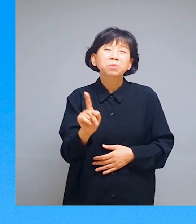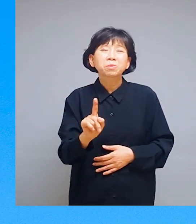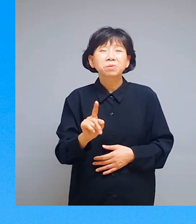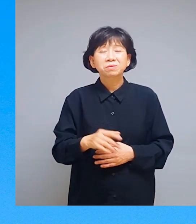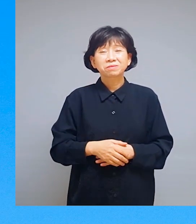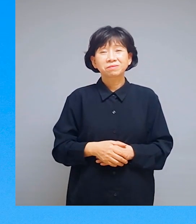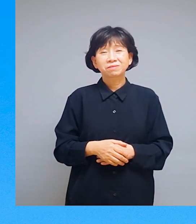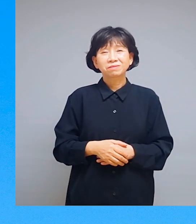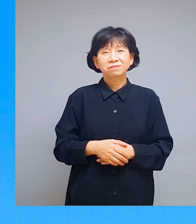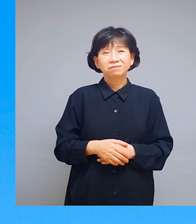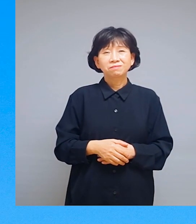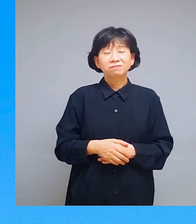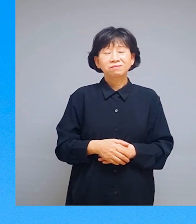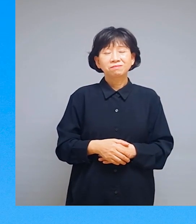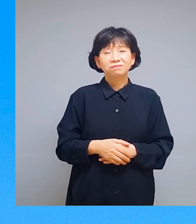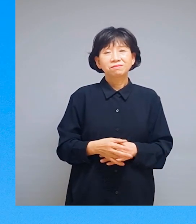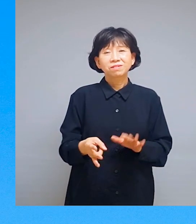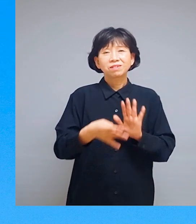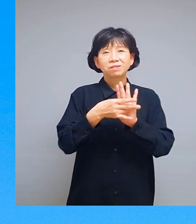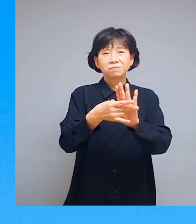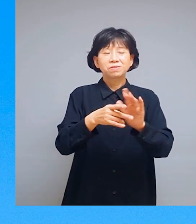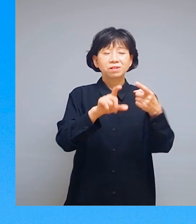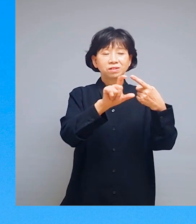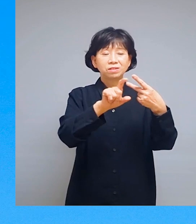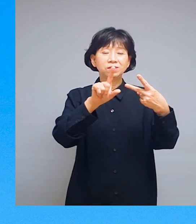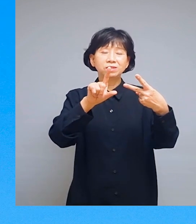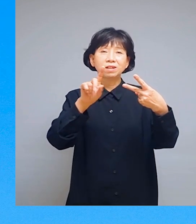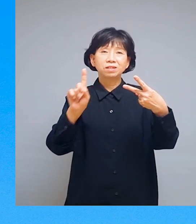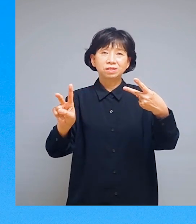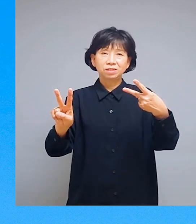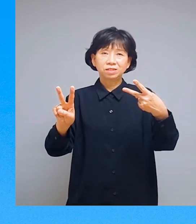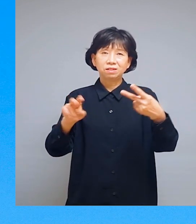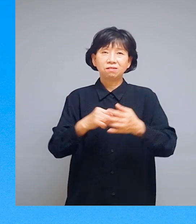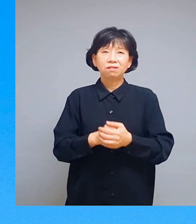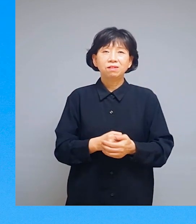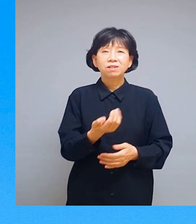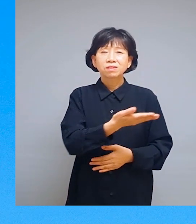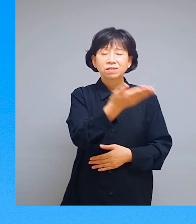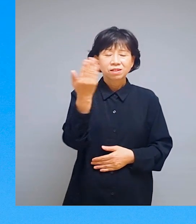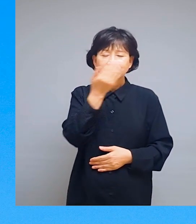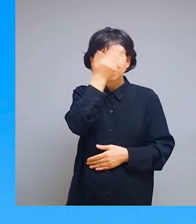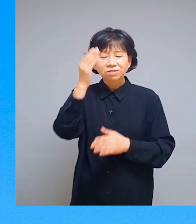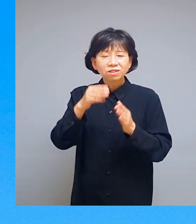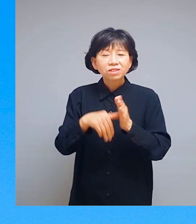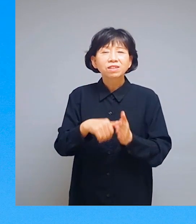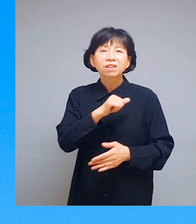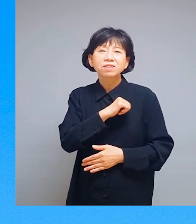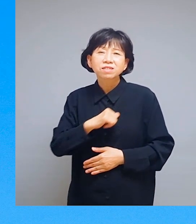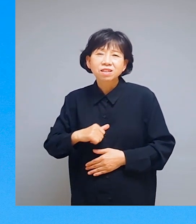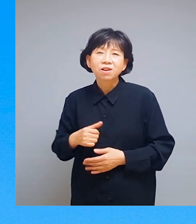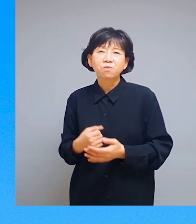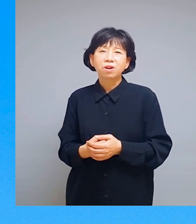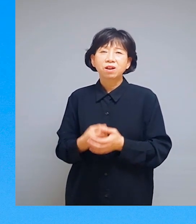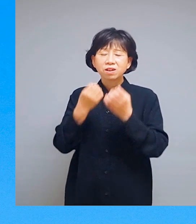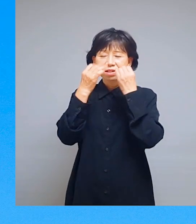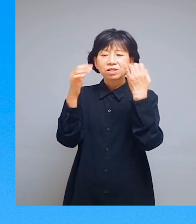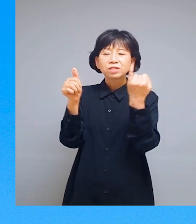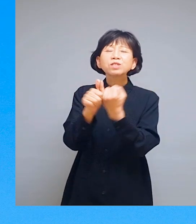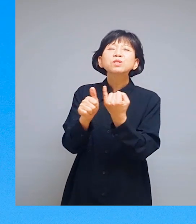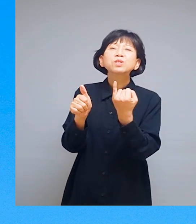2장 2절에 보니까 이런 말씀이 나와요. 내 청년 때의 인애와 내 신혼 때의